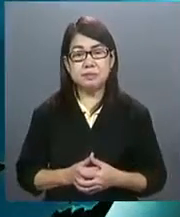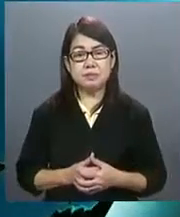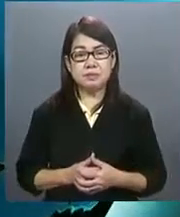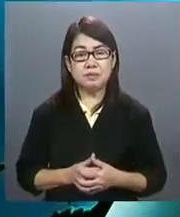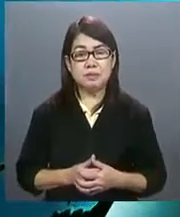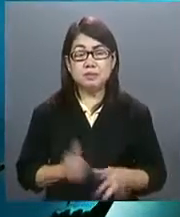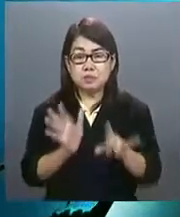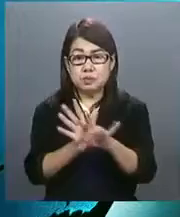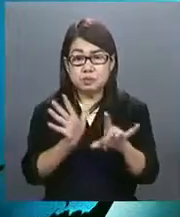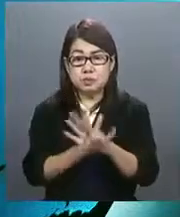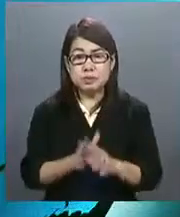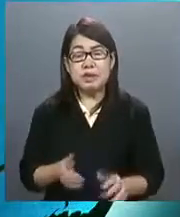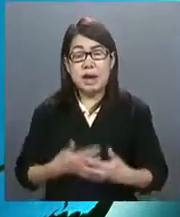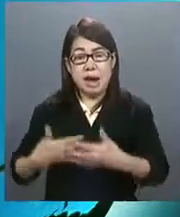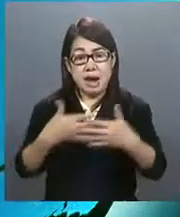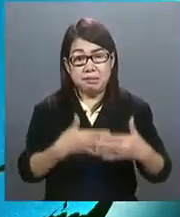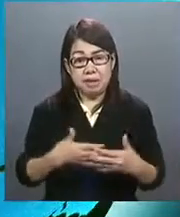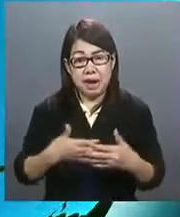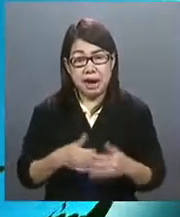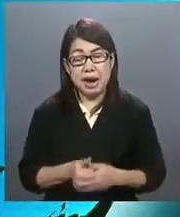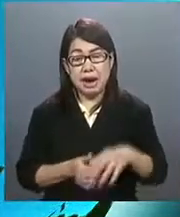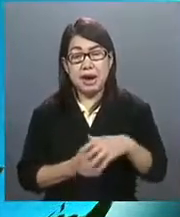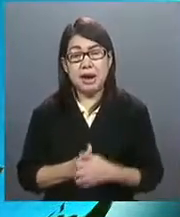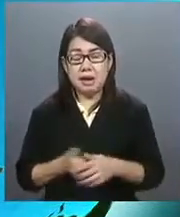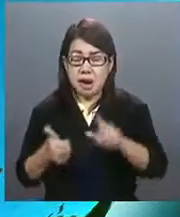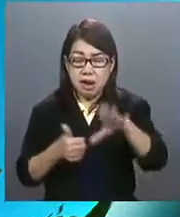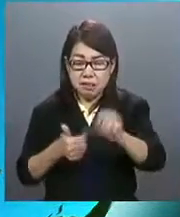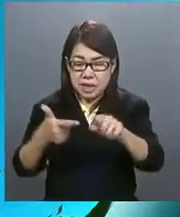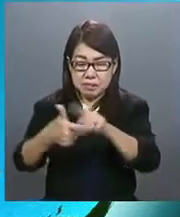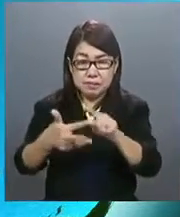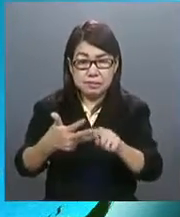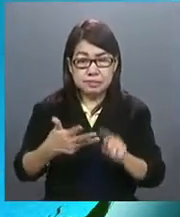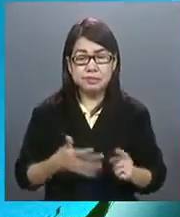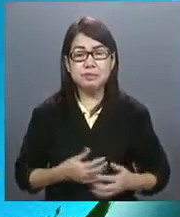ปิดท้ายกันที่ทวีปอเมริกาลอสแอนเจลิสชิคาโกนิวยอร์กและดัลลัสค่ะ